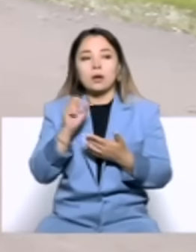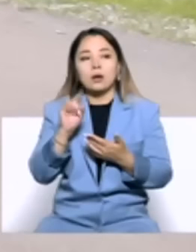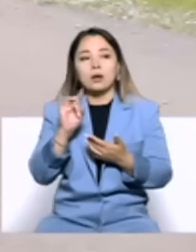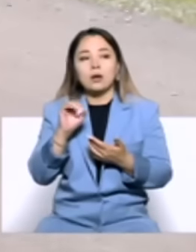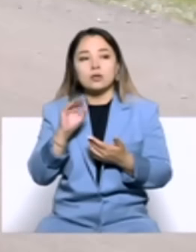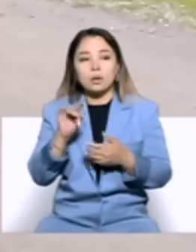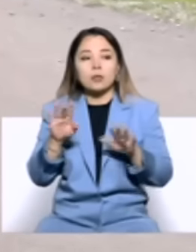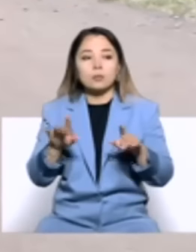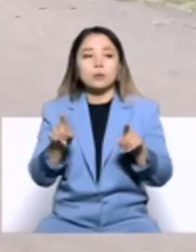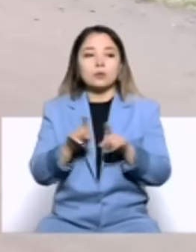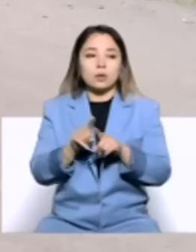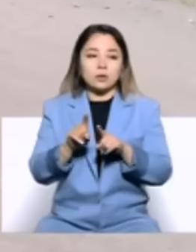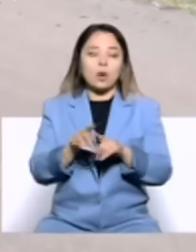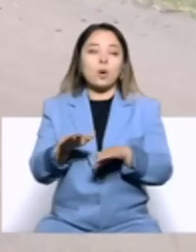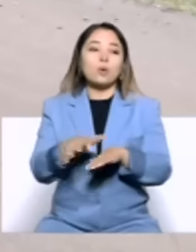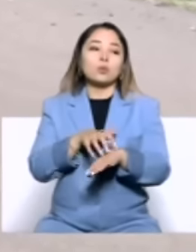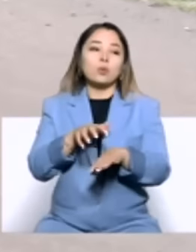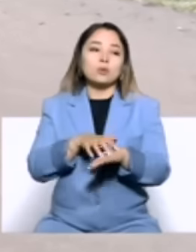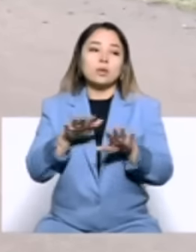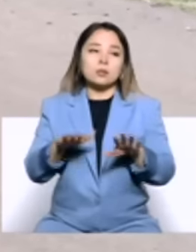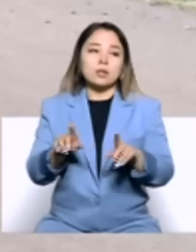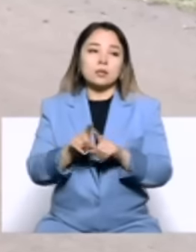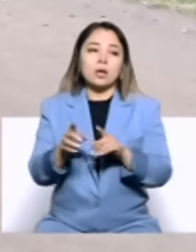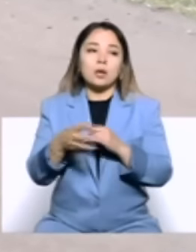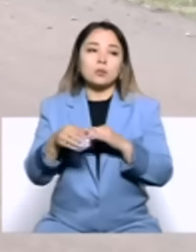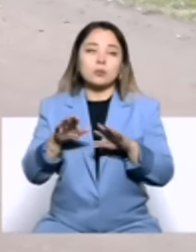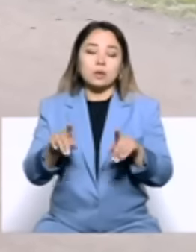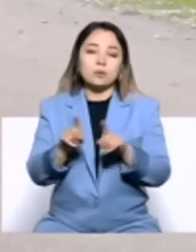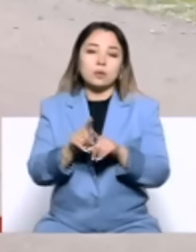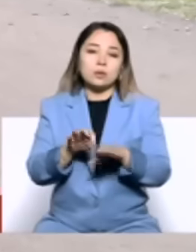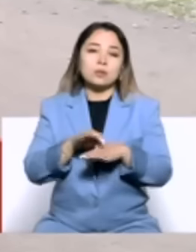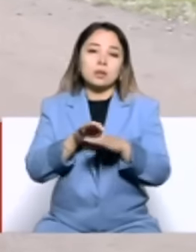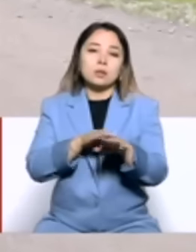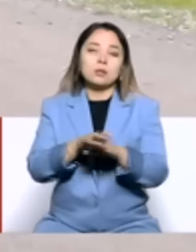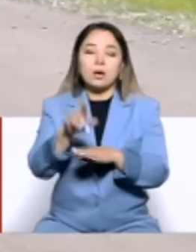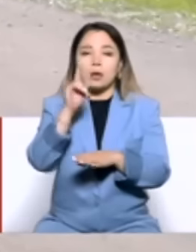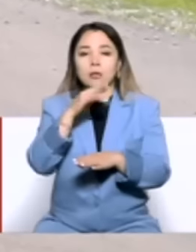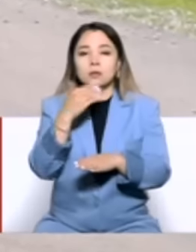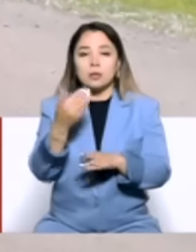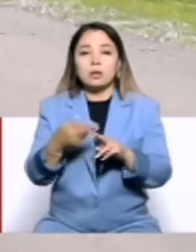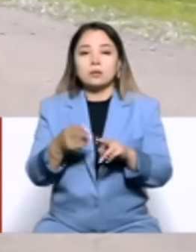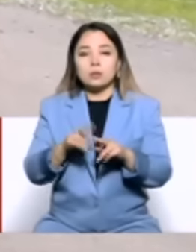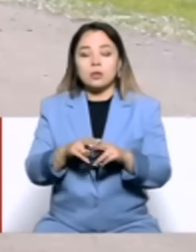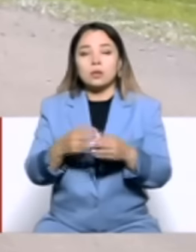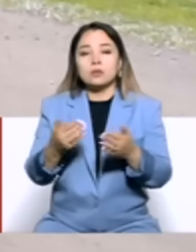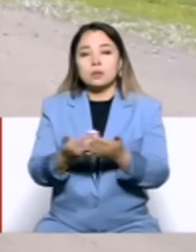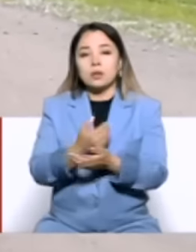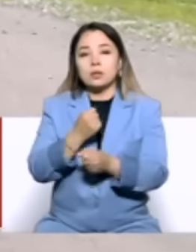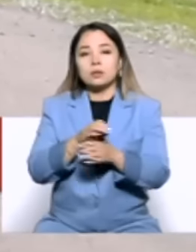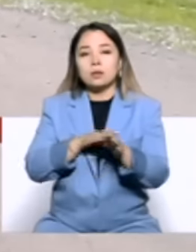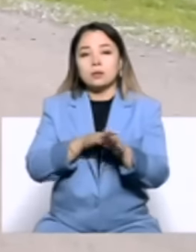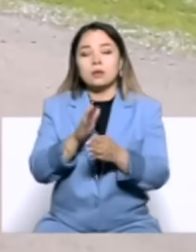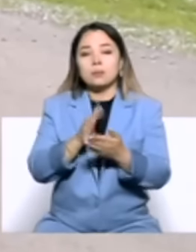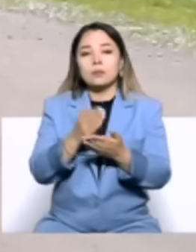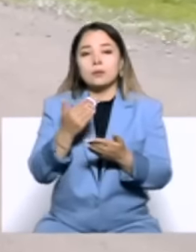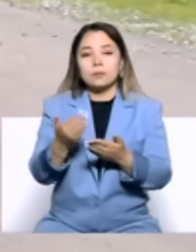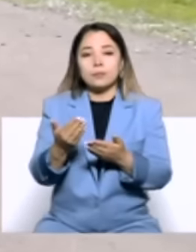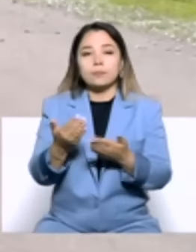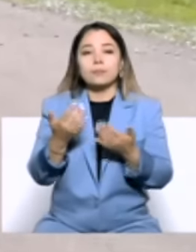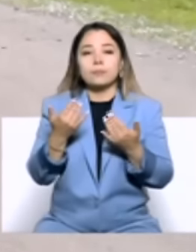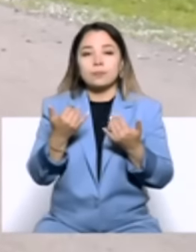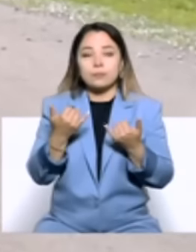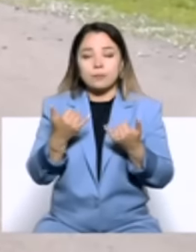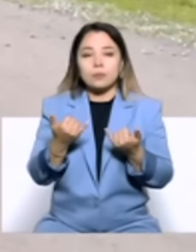деген жер немесе Көкшетау өңірі жиіп келгенде Қазақстанның жер жәннеті болсын.